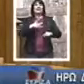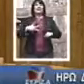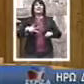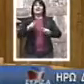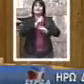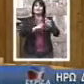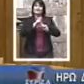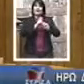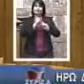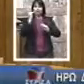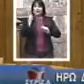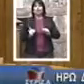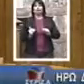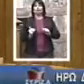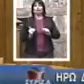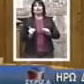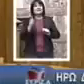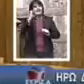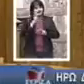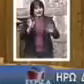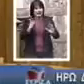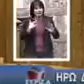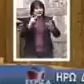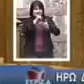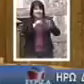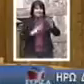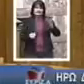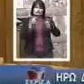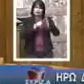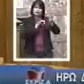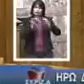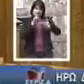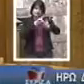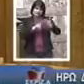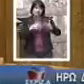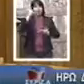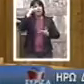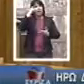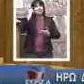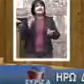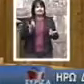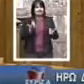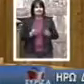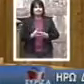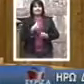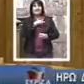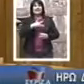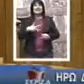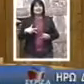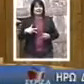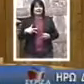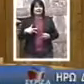είχαν παρακολουθήσει. Διότι διαβάζοντας το νέο νομοσχέδιο μου ήρθε στο μυαλό η δανέζικη